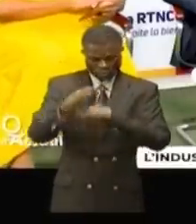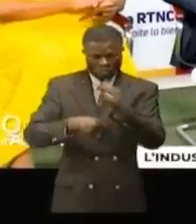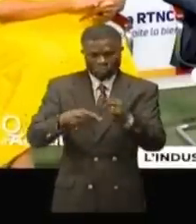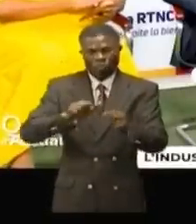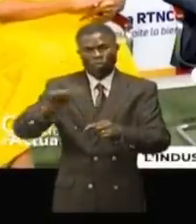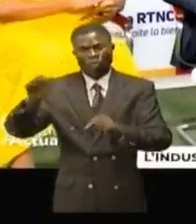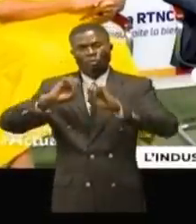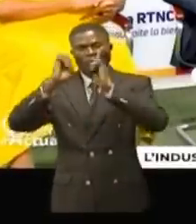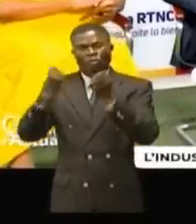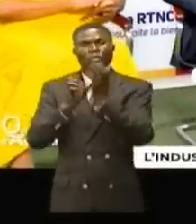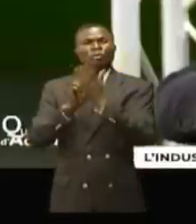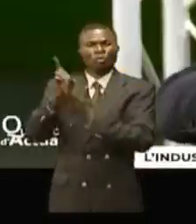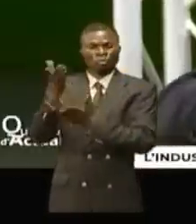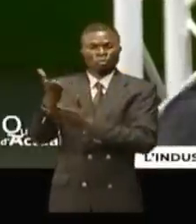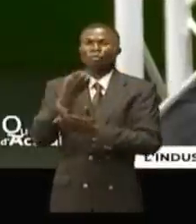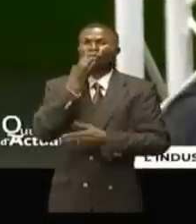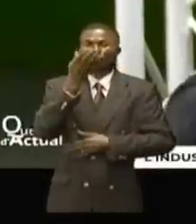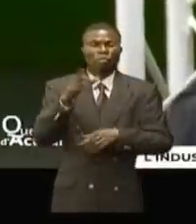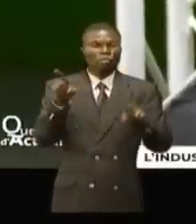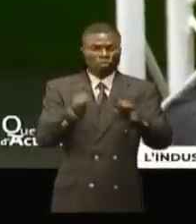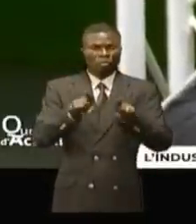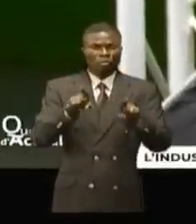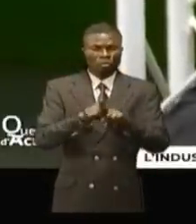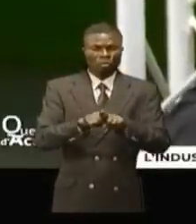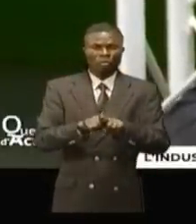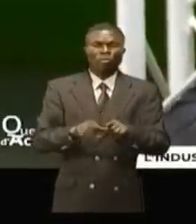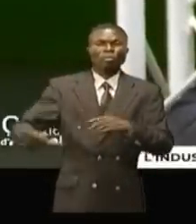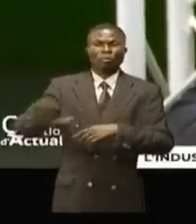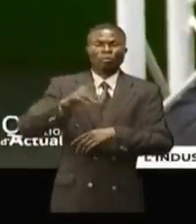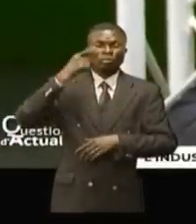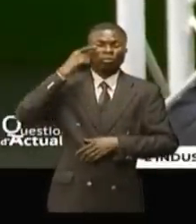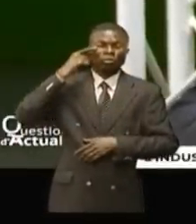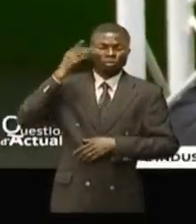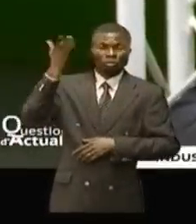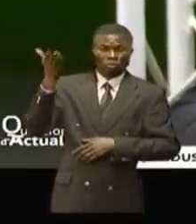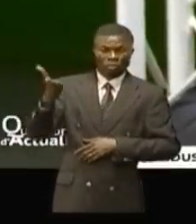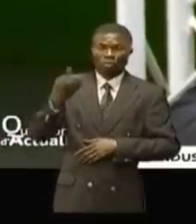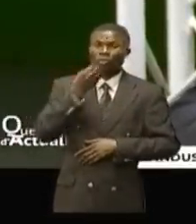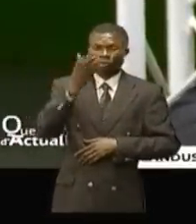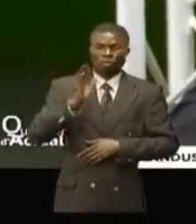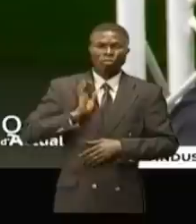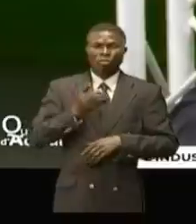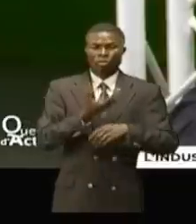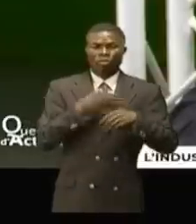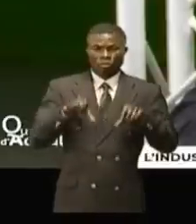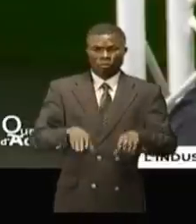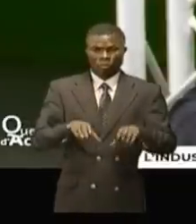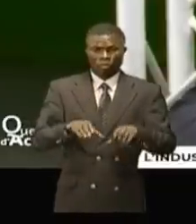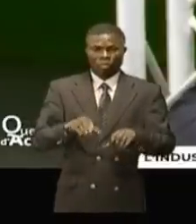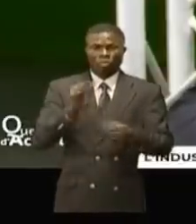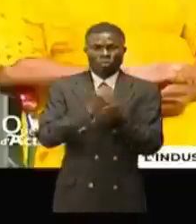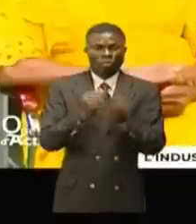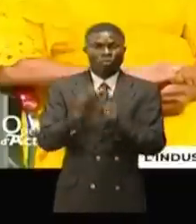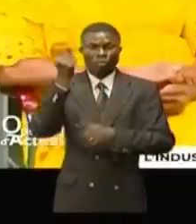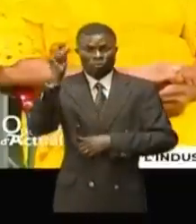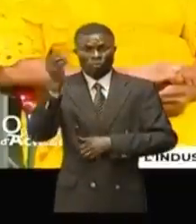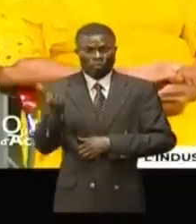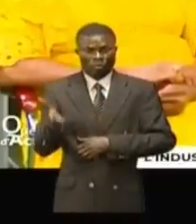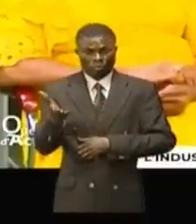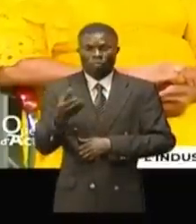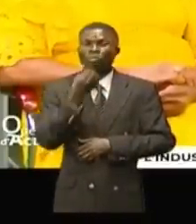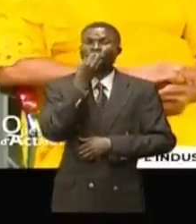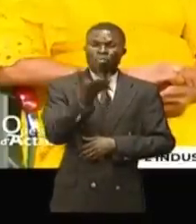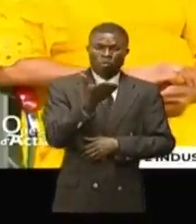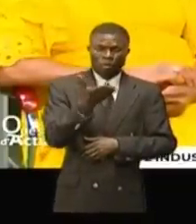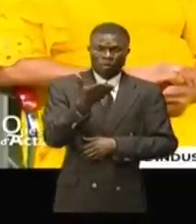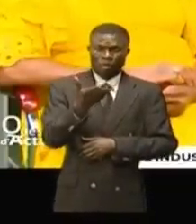autres sous-secteurs. Un exemple récent, c'est l'exemple de la Chine. Pour le cas par exemple de notre pays, nous avons aussi les secteurs miniers. Nous avons par exemple